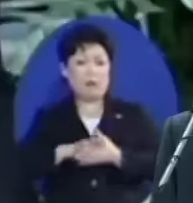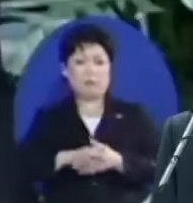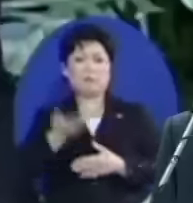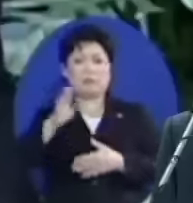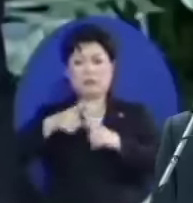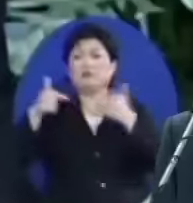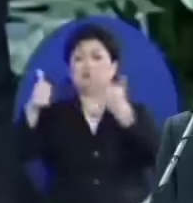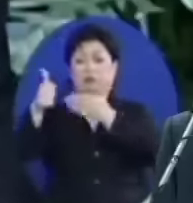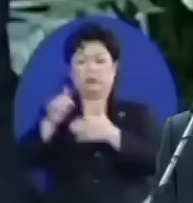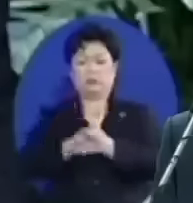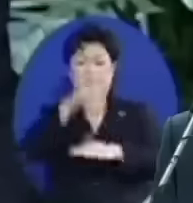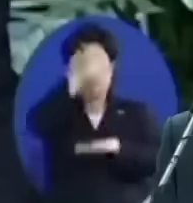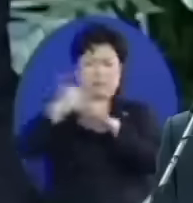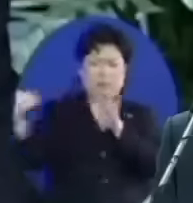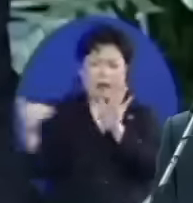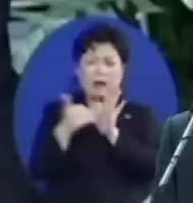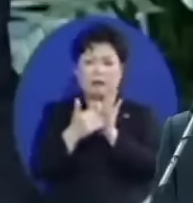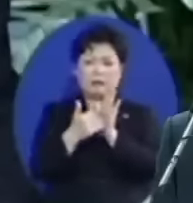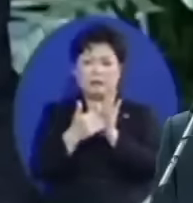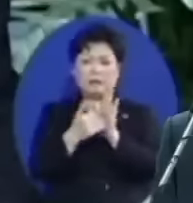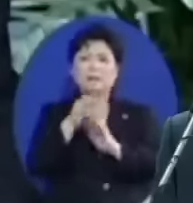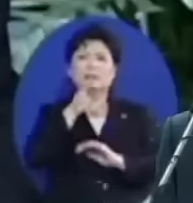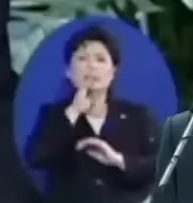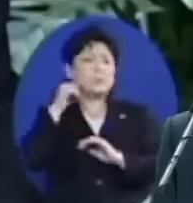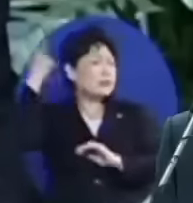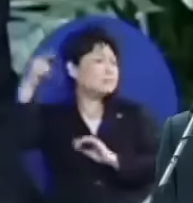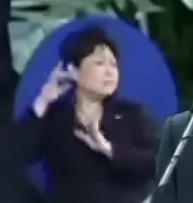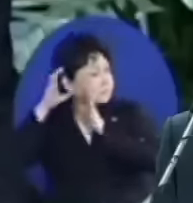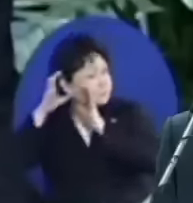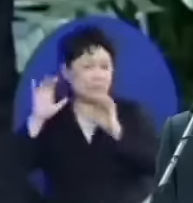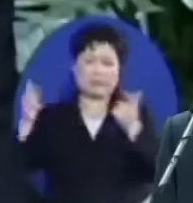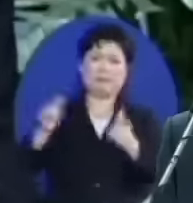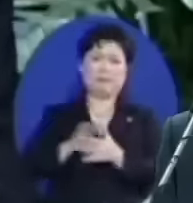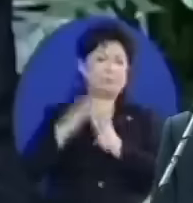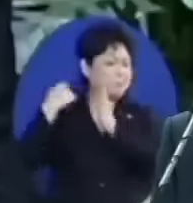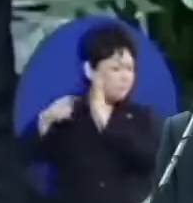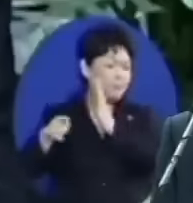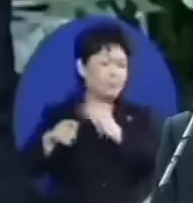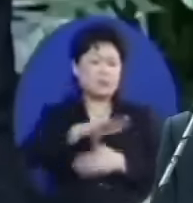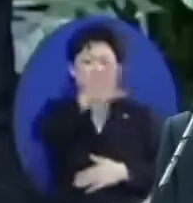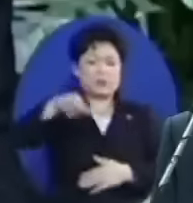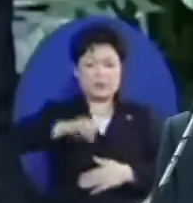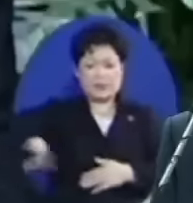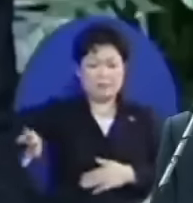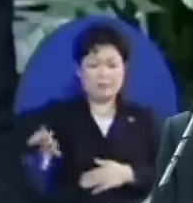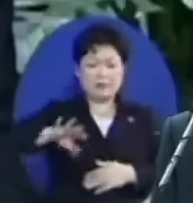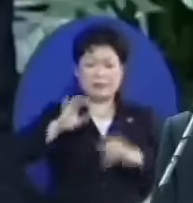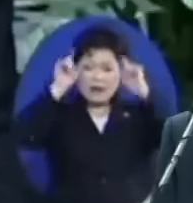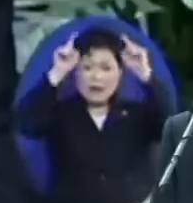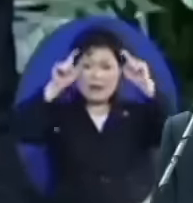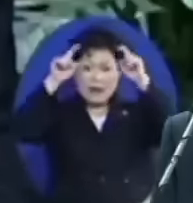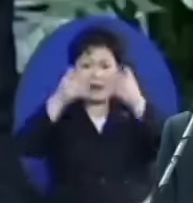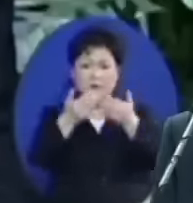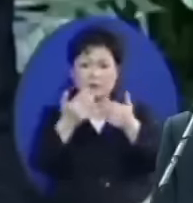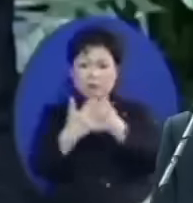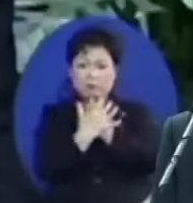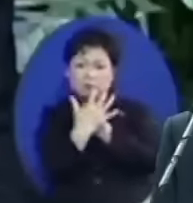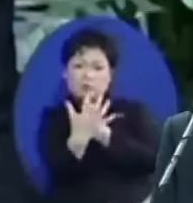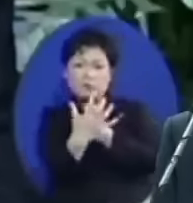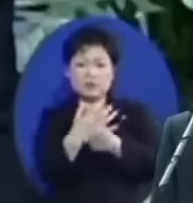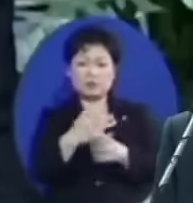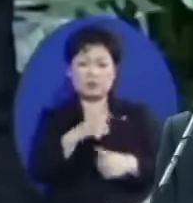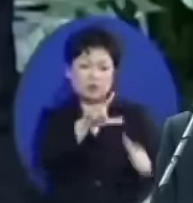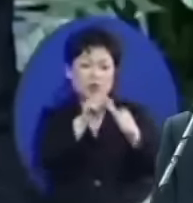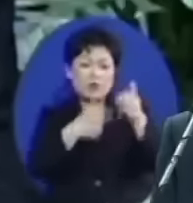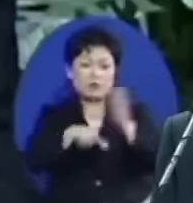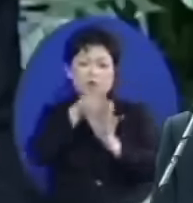그러나 예수님은 끝까지 그 말에 귀를 기울이지 않았었습니다. 잃어버린 우리의 양무리를 구원하기 위해서 그 죄를 대신 갚아야